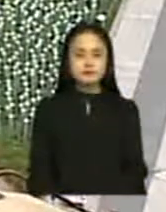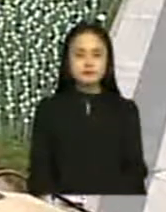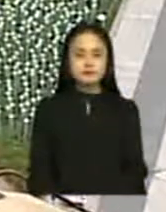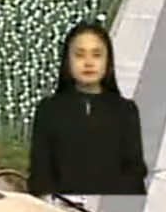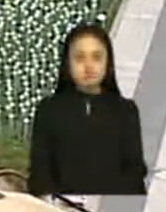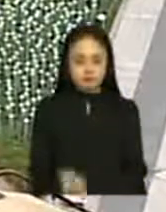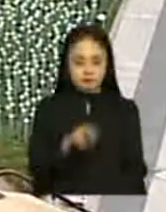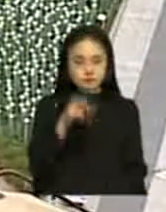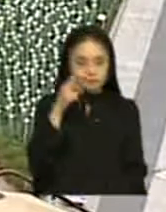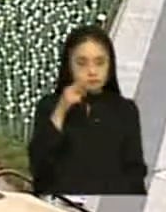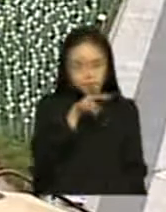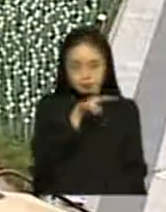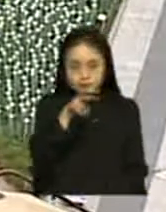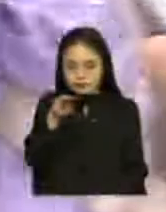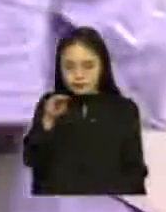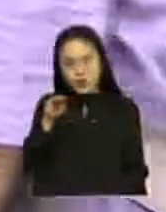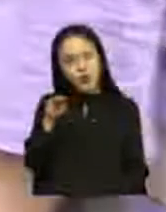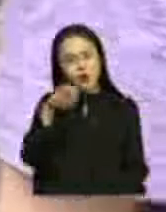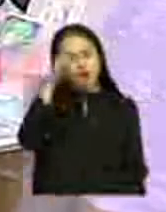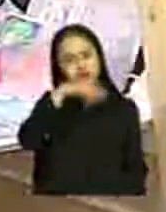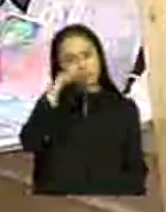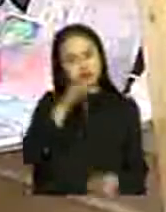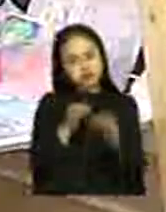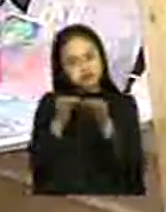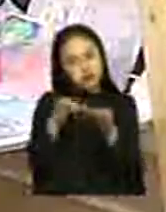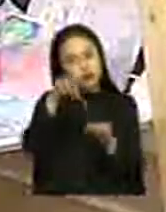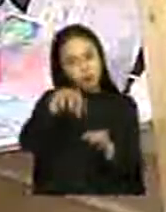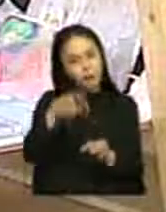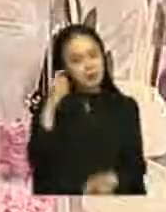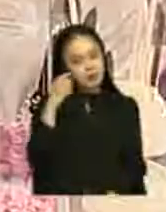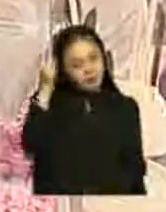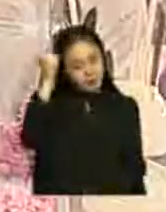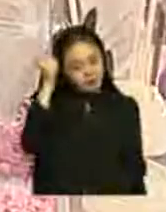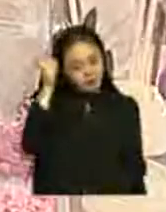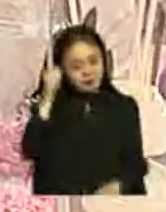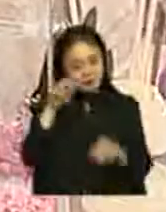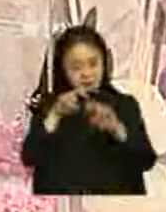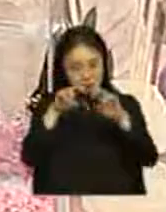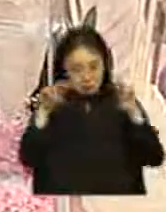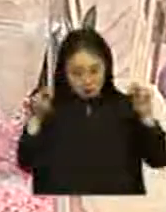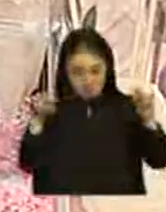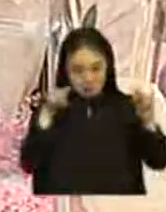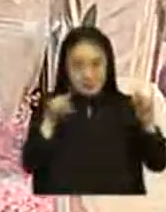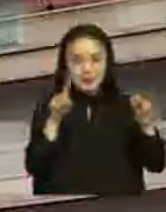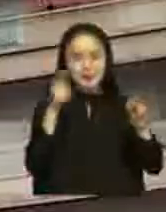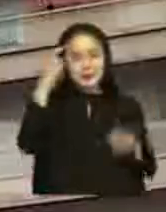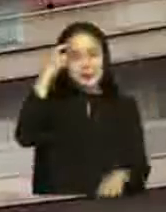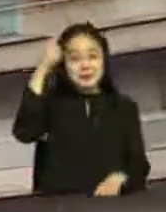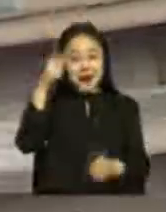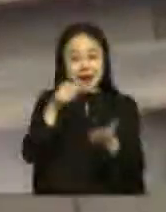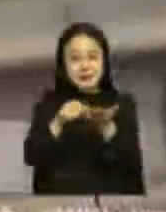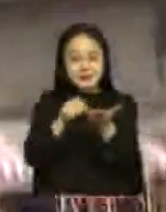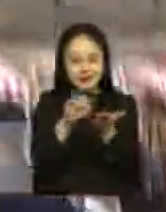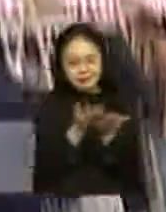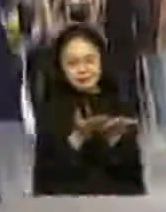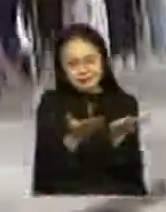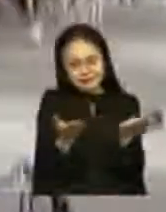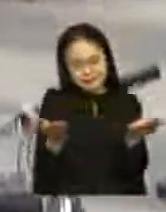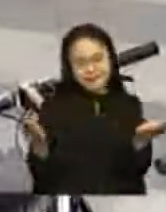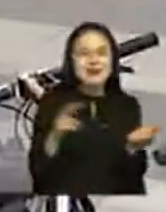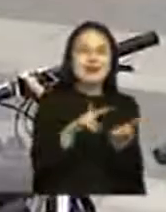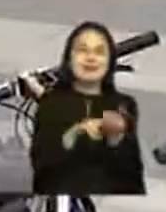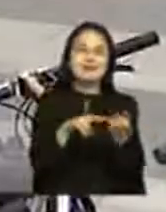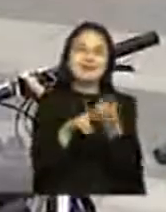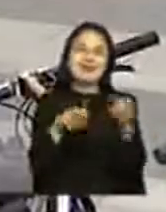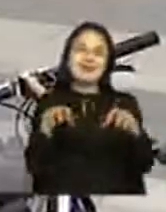얼핏 보면 그냥 마켓. 자세히 들여다보면 아기자기한 소품의 천국. 빗살 무늬 천막 아래 소소한 행복을